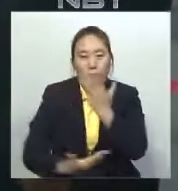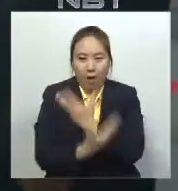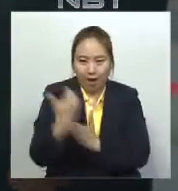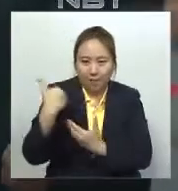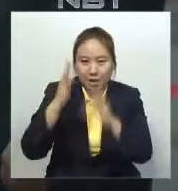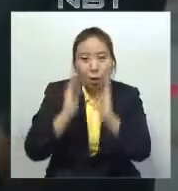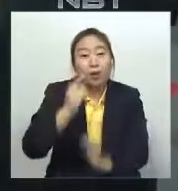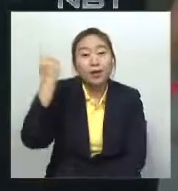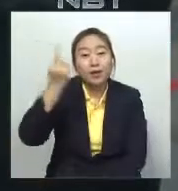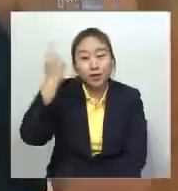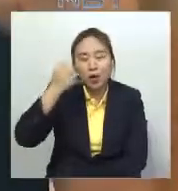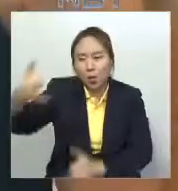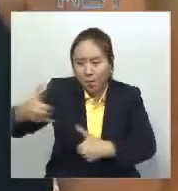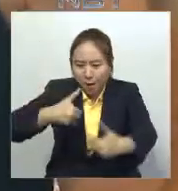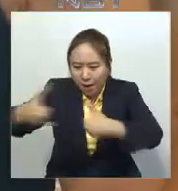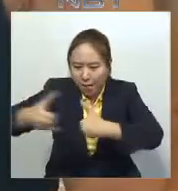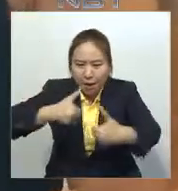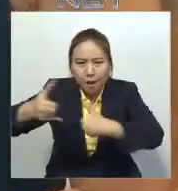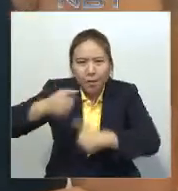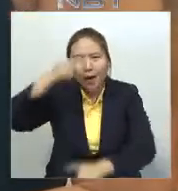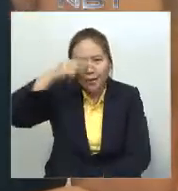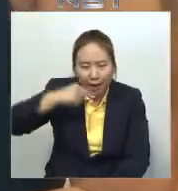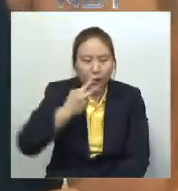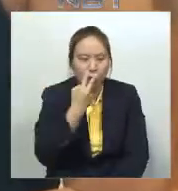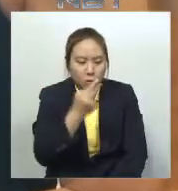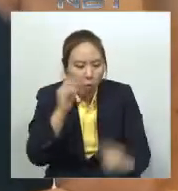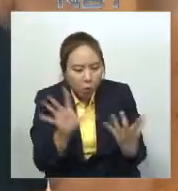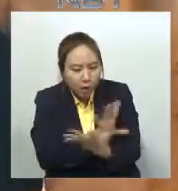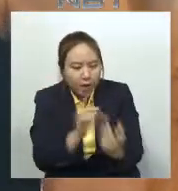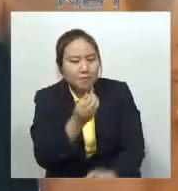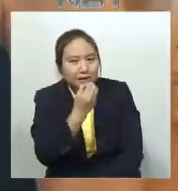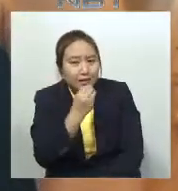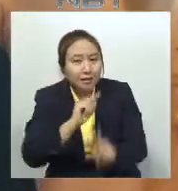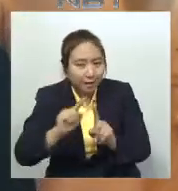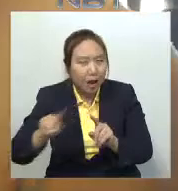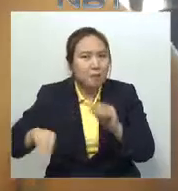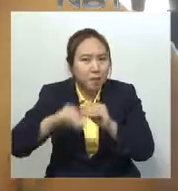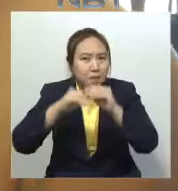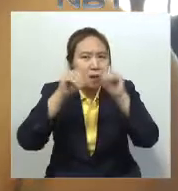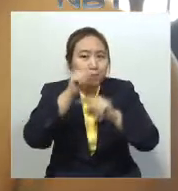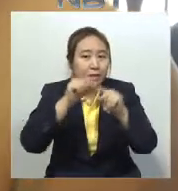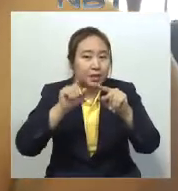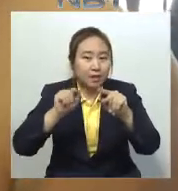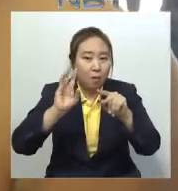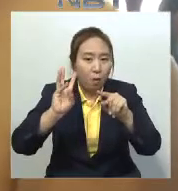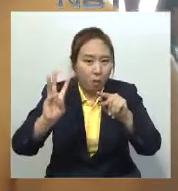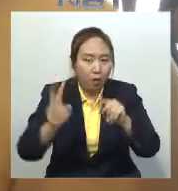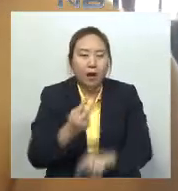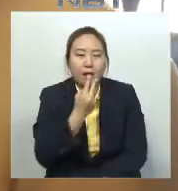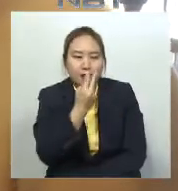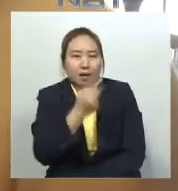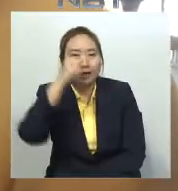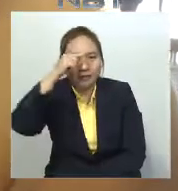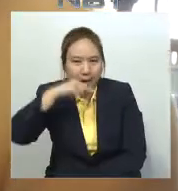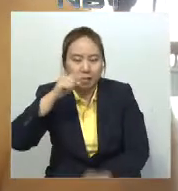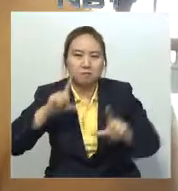อนรับนักท่องเที่ยวที่เดินทางมาท่องเที่ยวในเชิงวัฒนธรรมอาหารเพิ่มขึ้นถึงร้อยละ26นะครับแสดงให้เห็นว่าไทยนั้